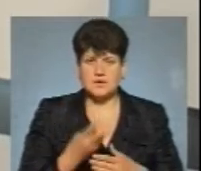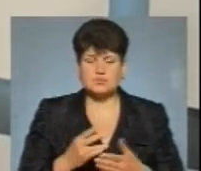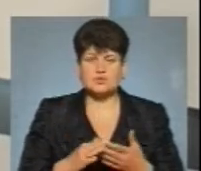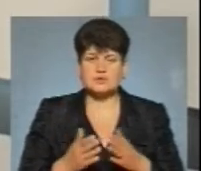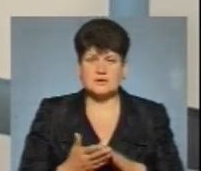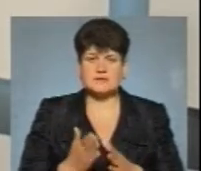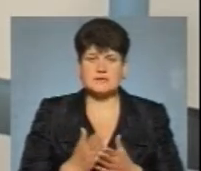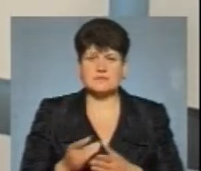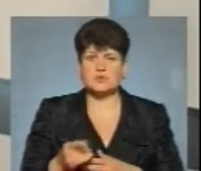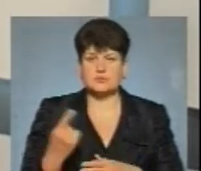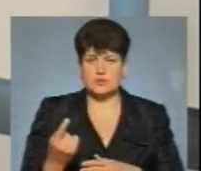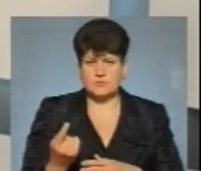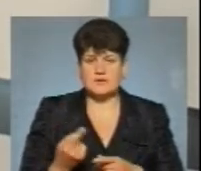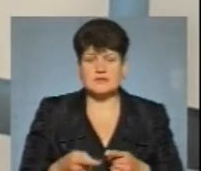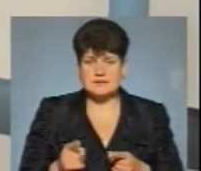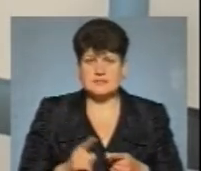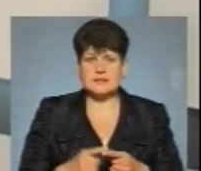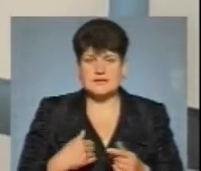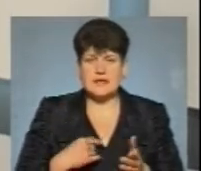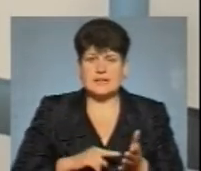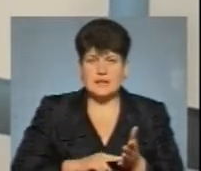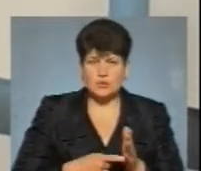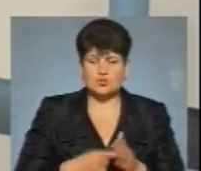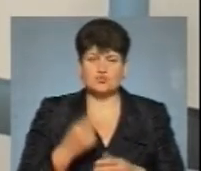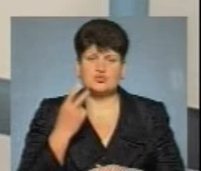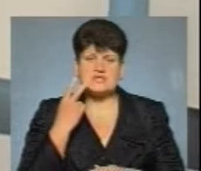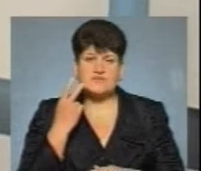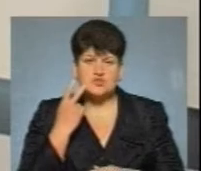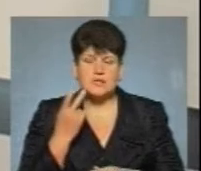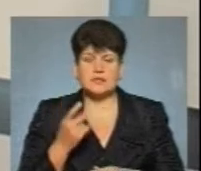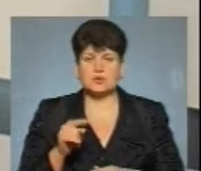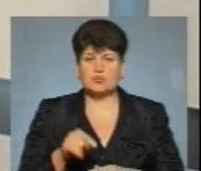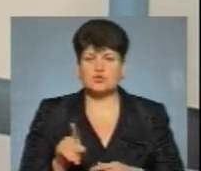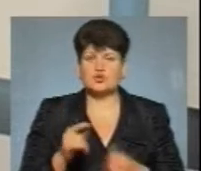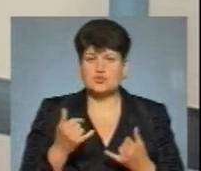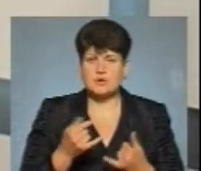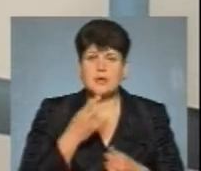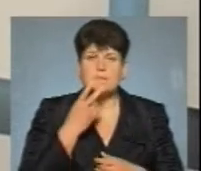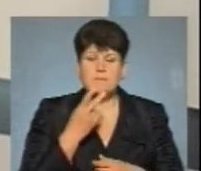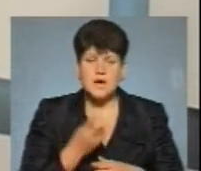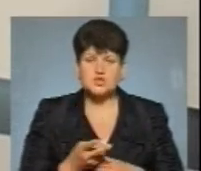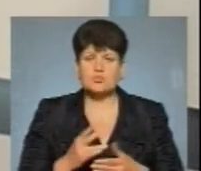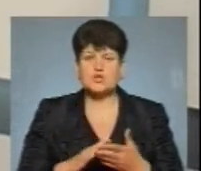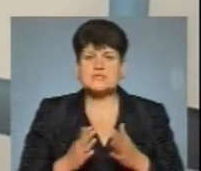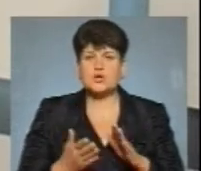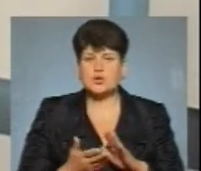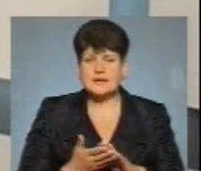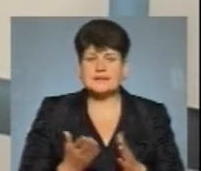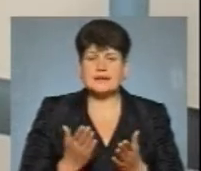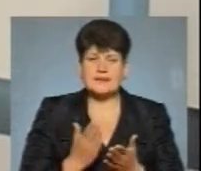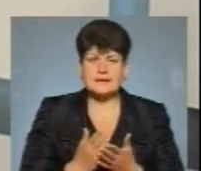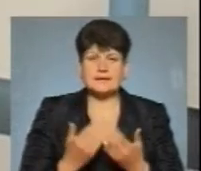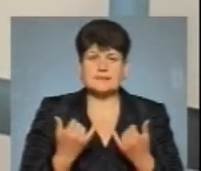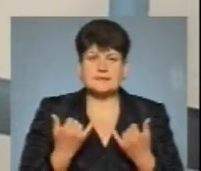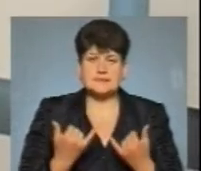складається в Тернопільській області. Це я наголошую завжди, тому що ми сьогодні бачимо ситуацію, яка складається зараз